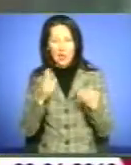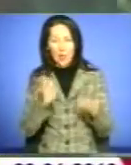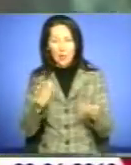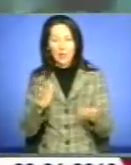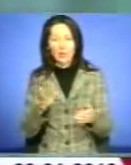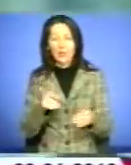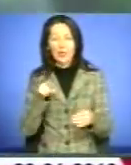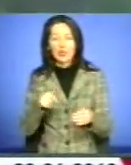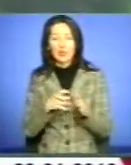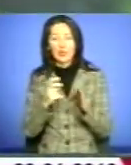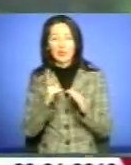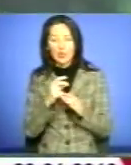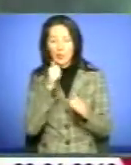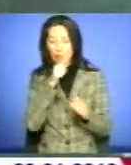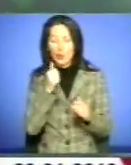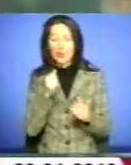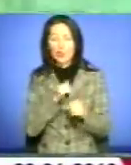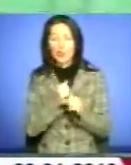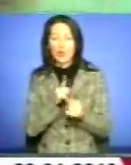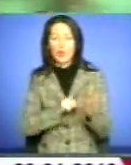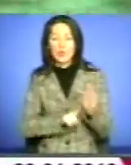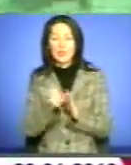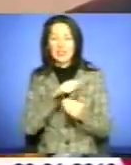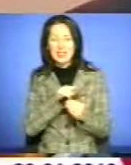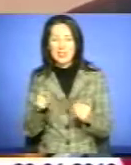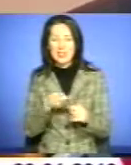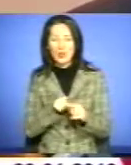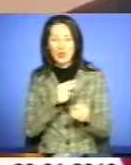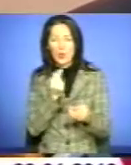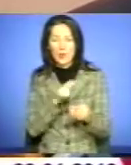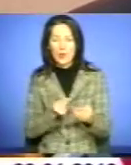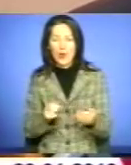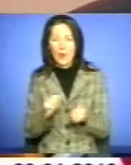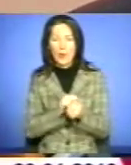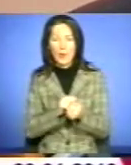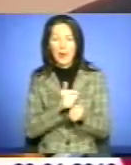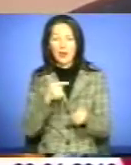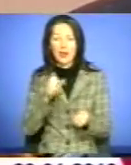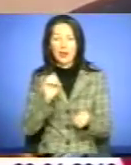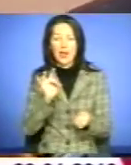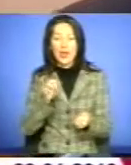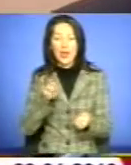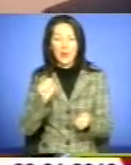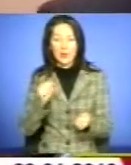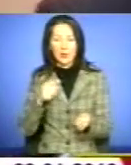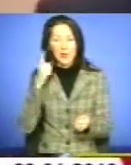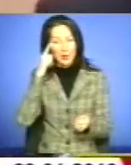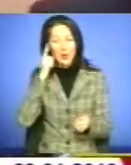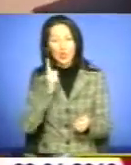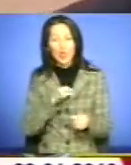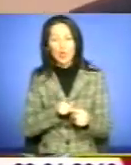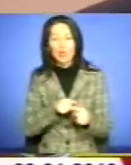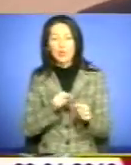почалася із лінії, яку намалював на папері Олег Герман. Спочатку ми думали, що це за лінія, на ті лінії